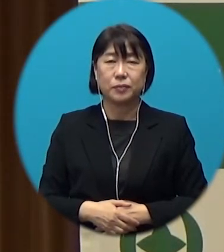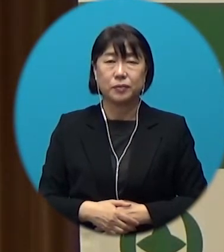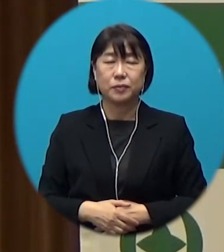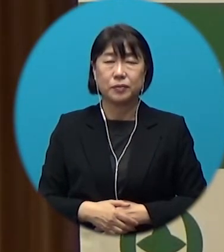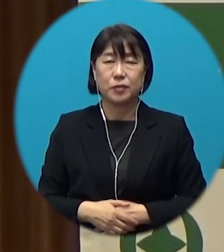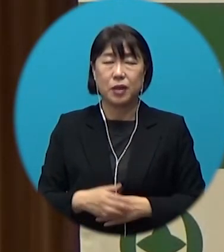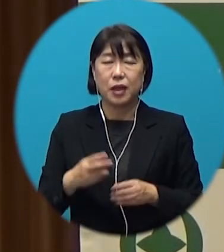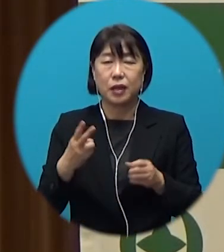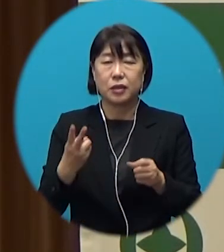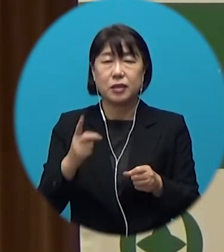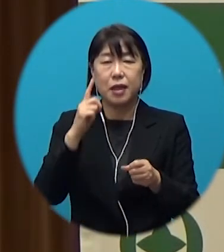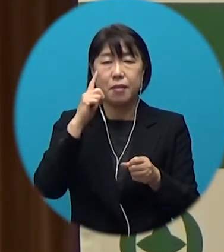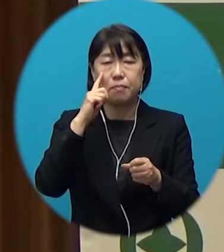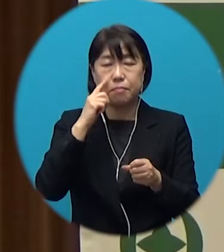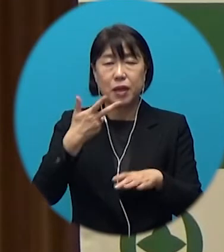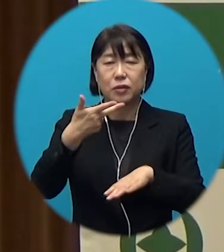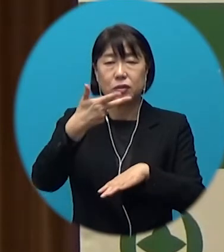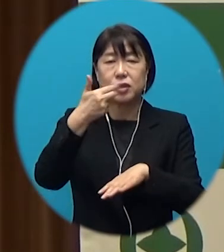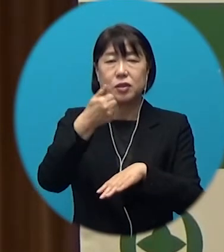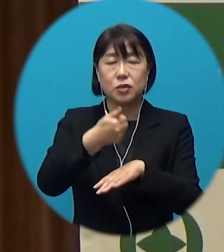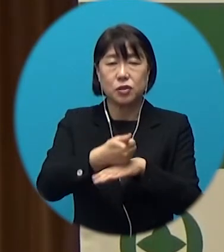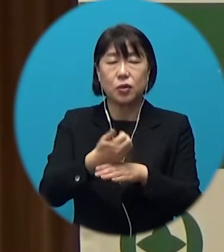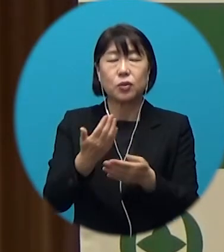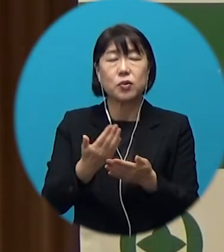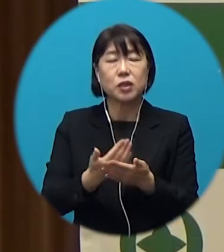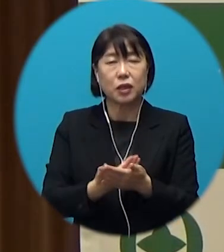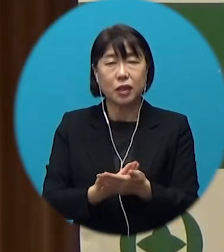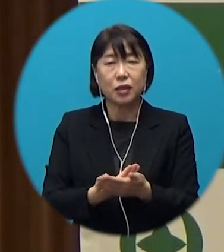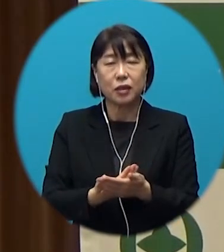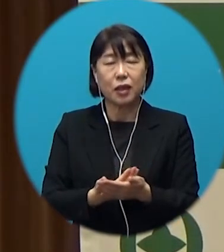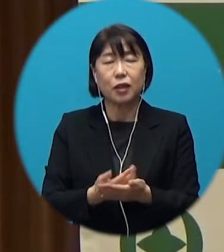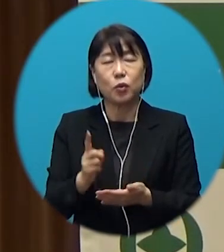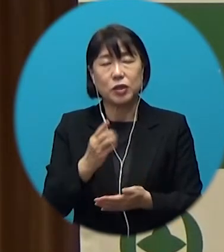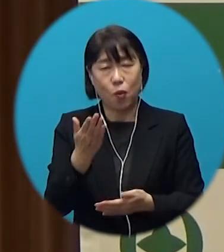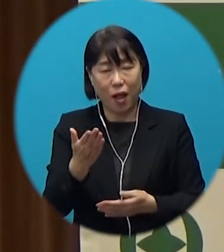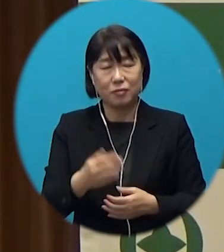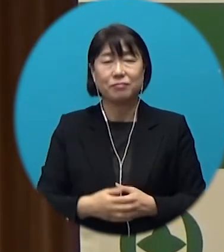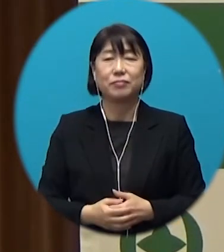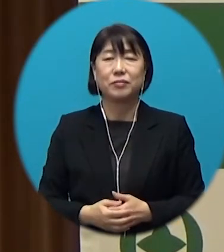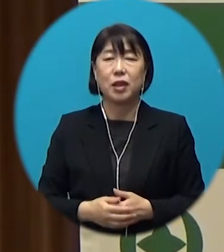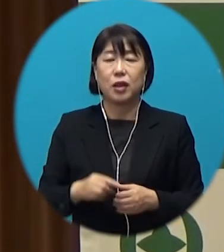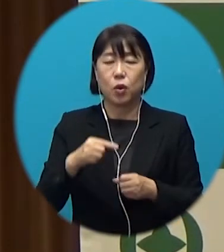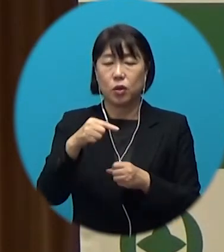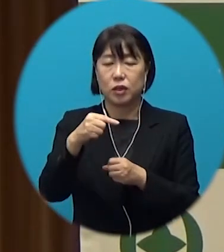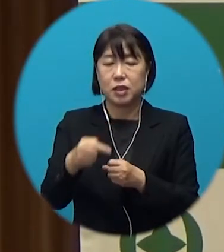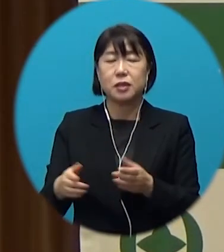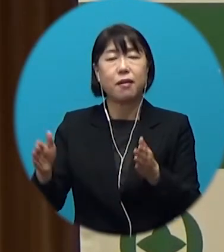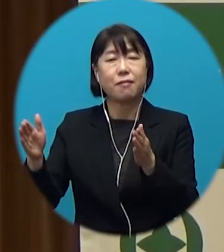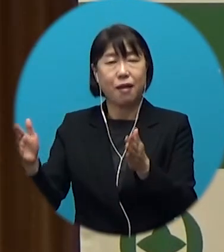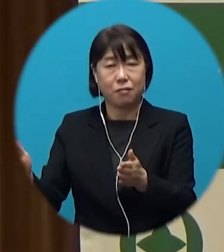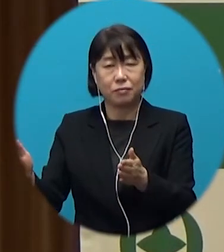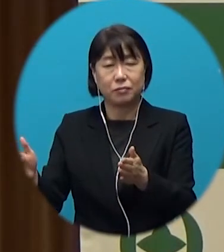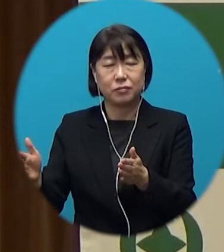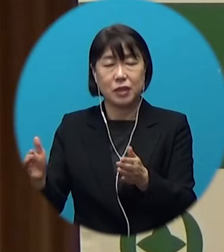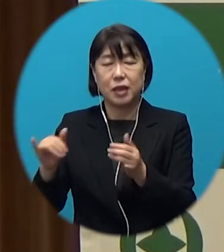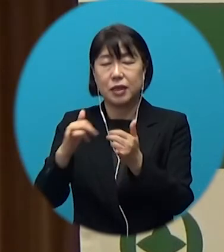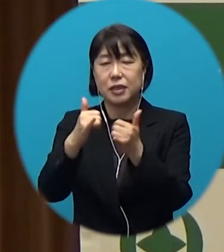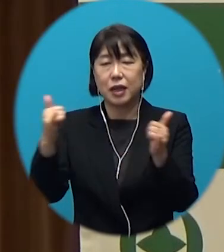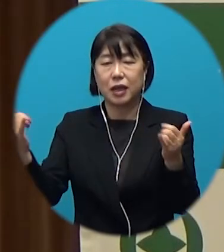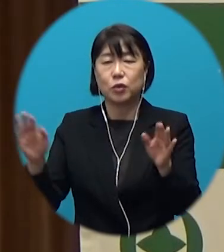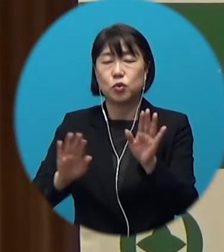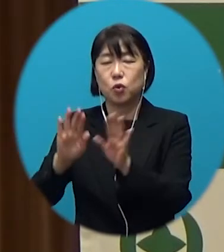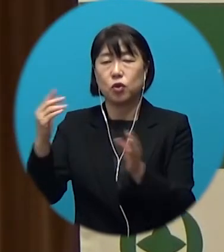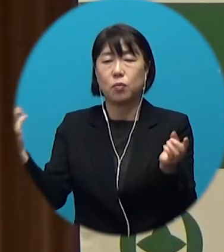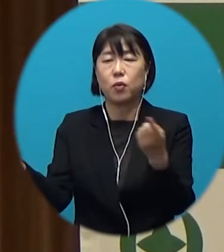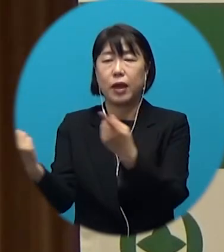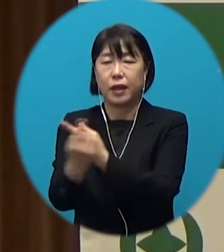の目標だったり抱負がありましたら教えてください。 はい、この1年間ですね、社会状況の変化もあったというふうに思